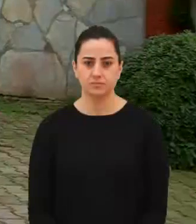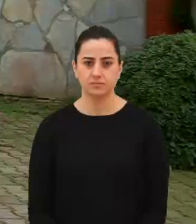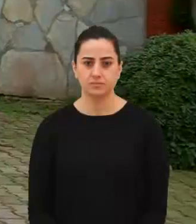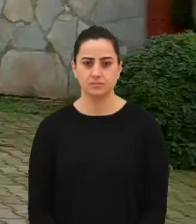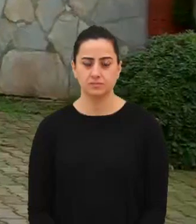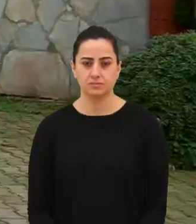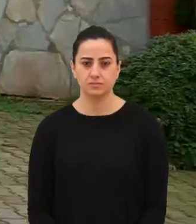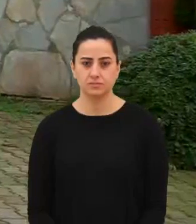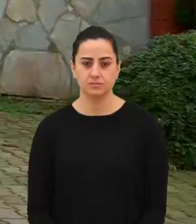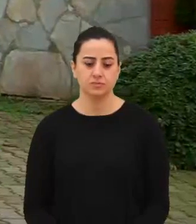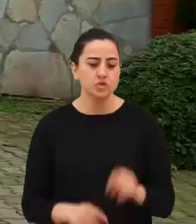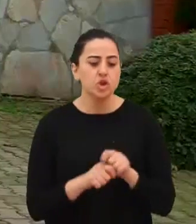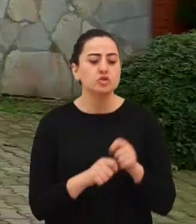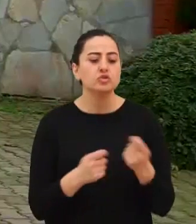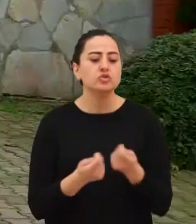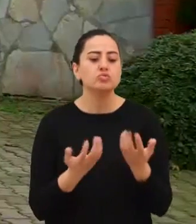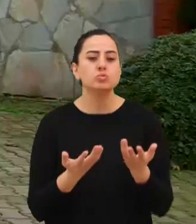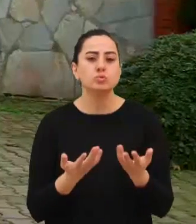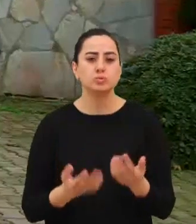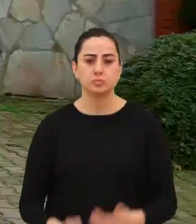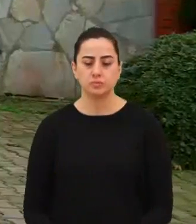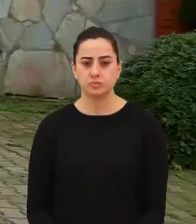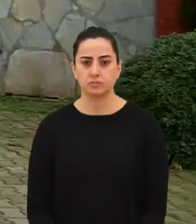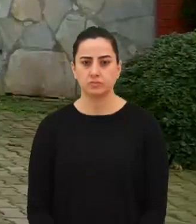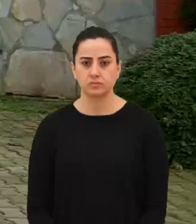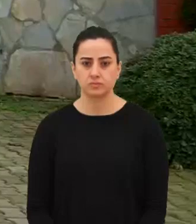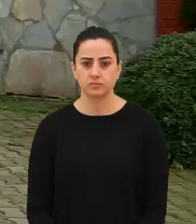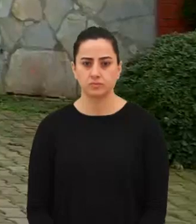Ya çalışmıyor, vallahi çalışmıyor ya.